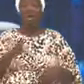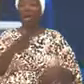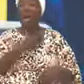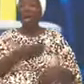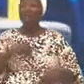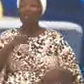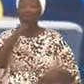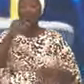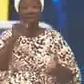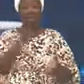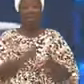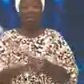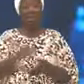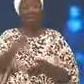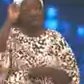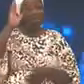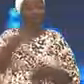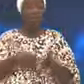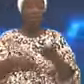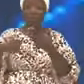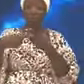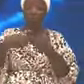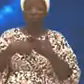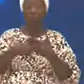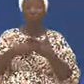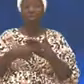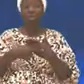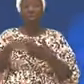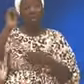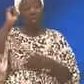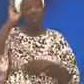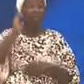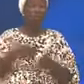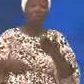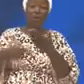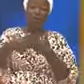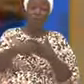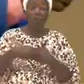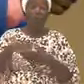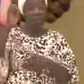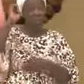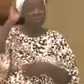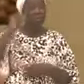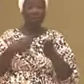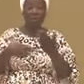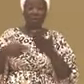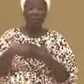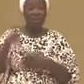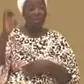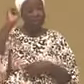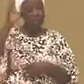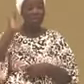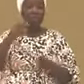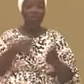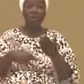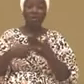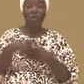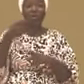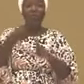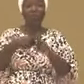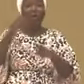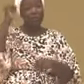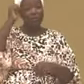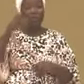change oui cela est pas qu'il change de conduite qui change de conduite et qu'il vive